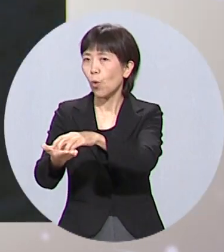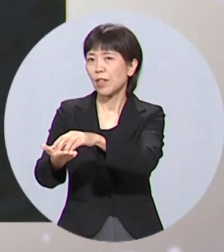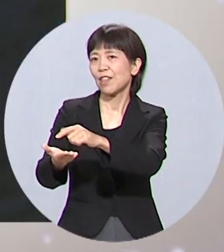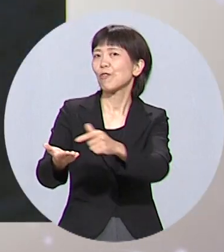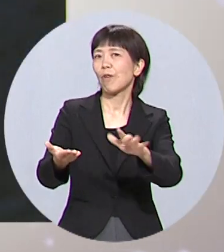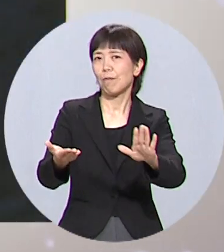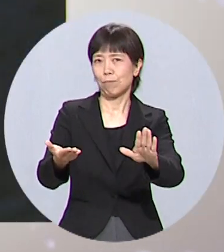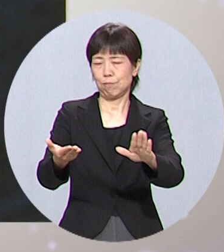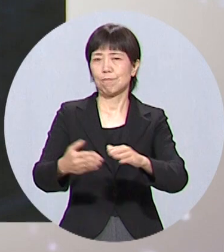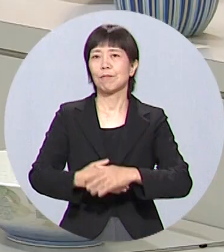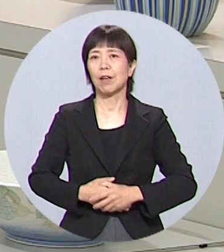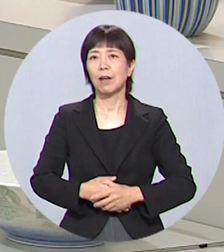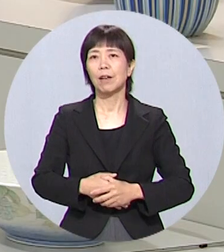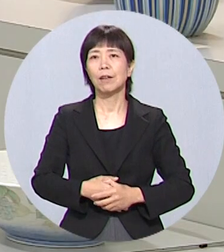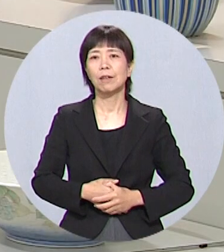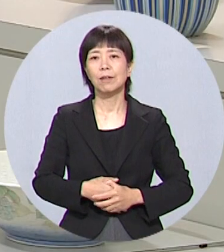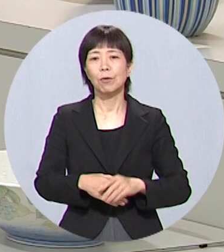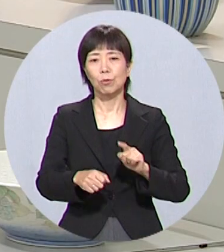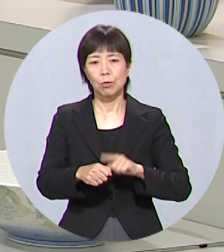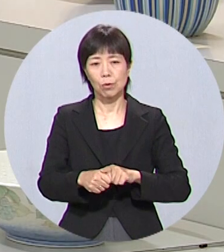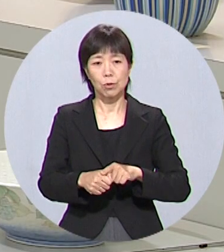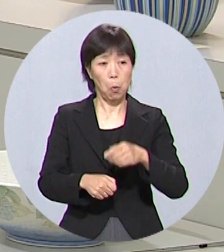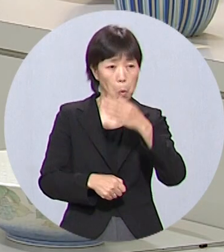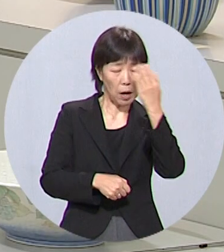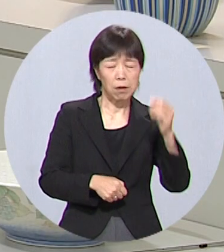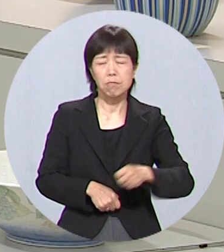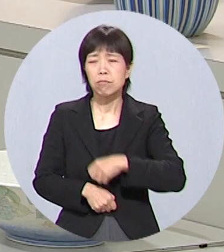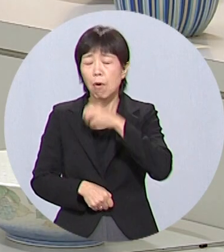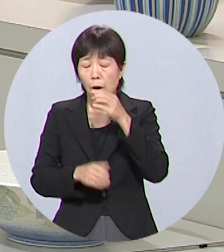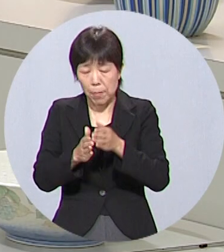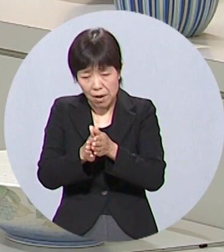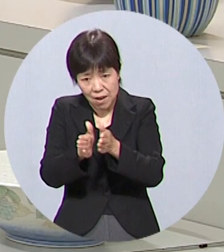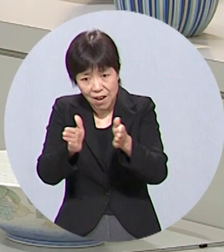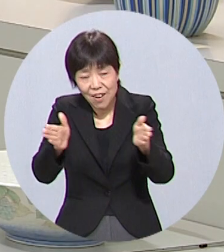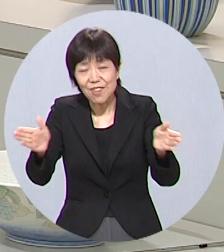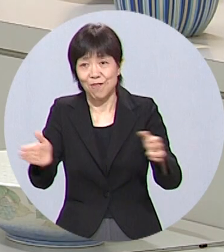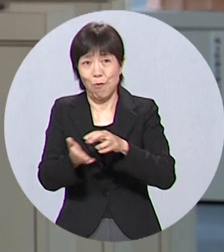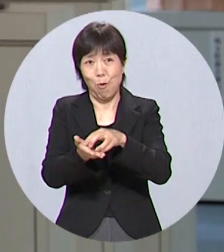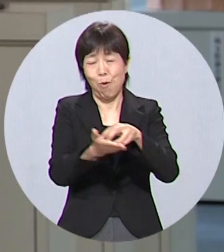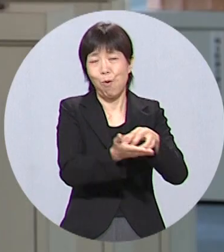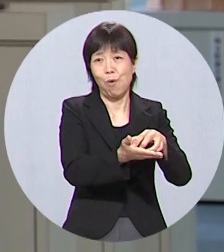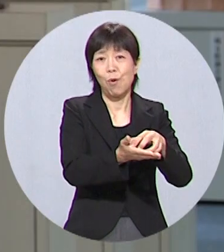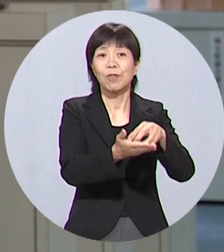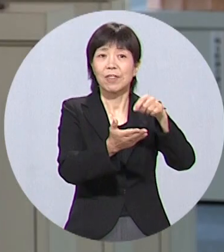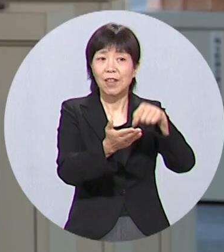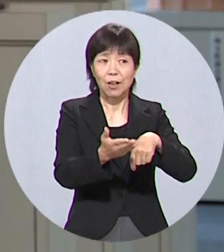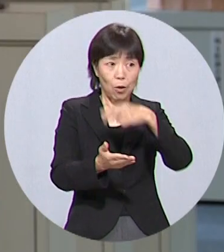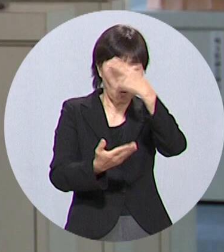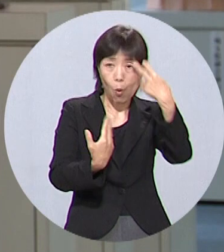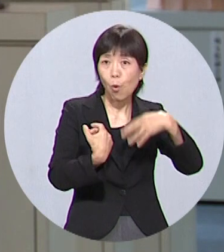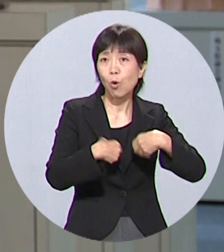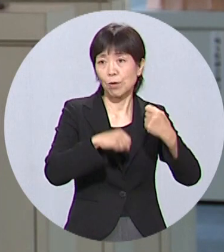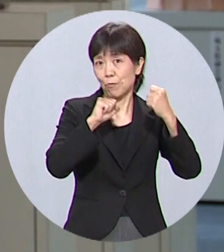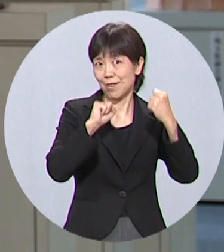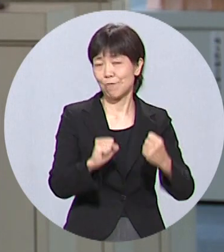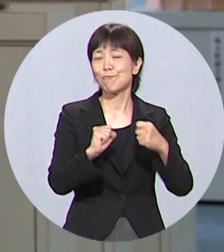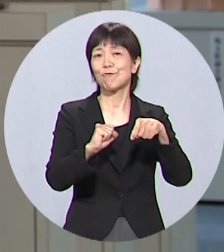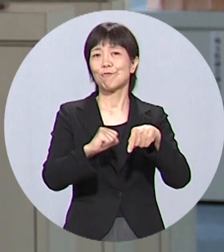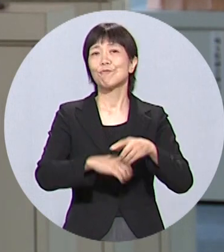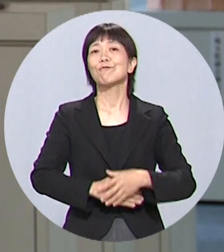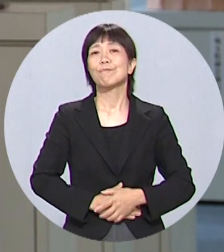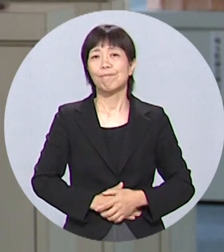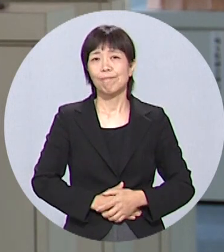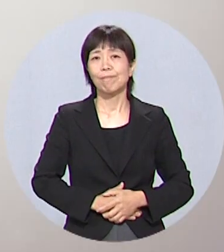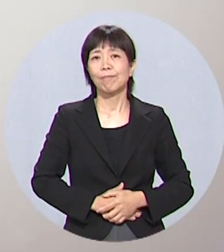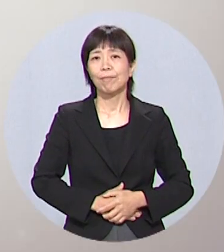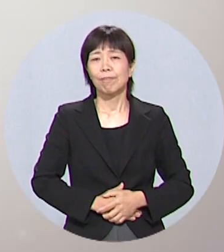ます。今年も幅広い年代の方が受賞しました。中には高校生の受賞者もいるんです